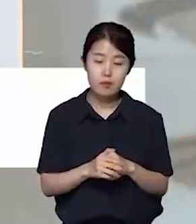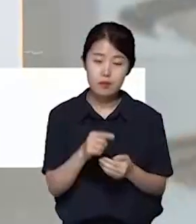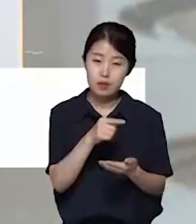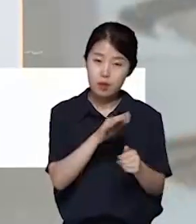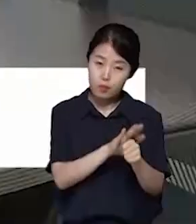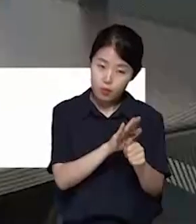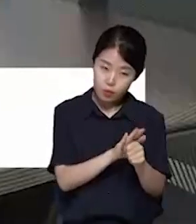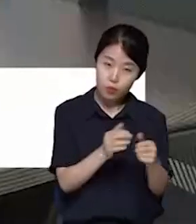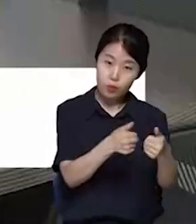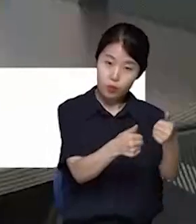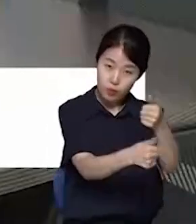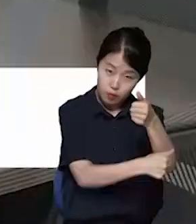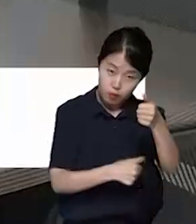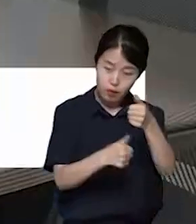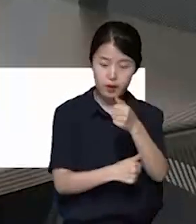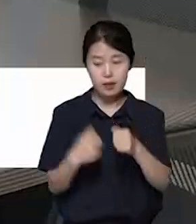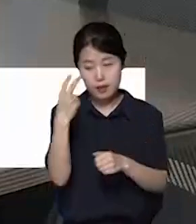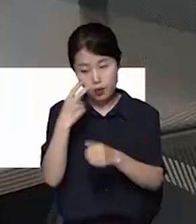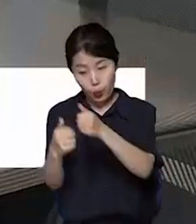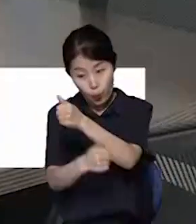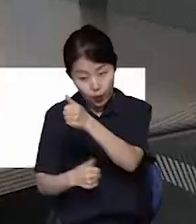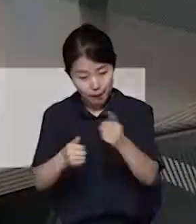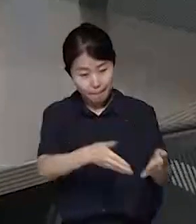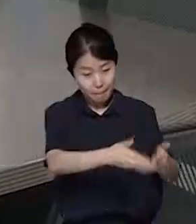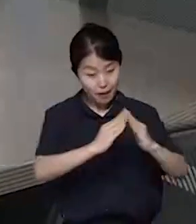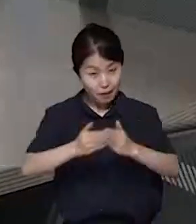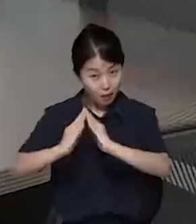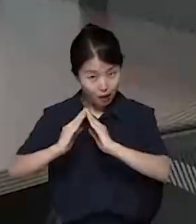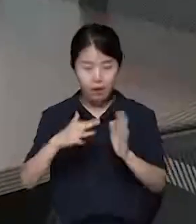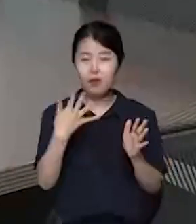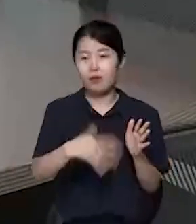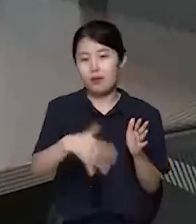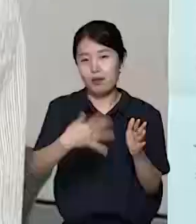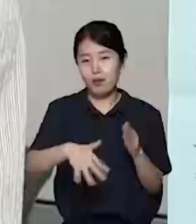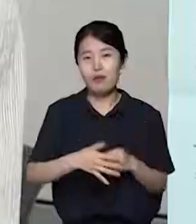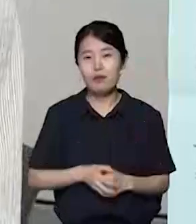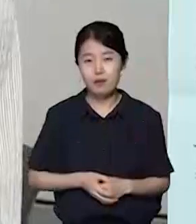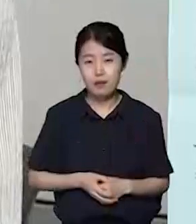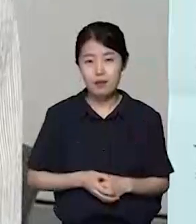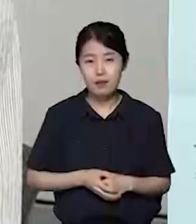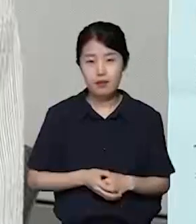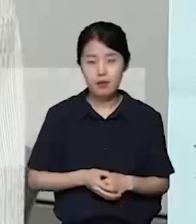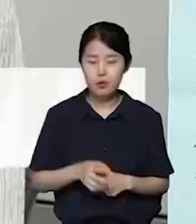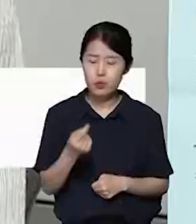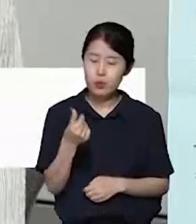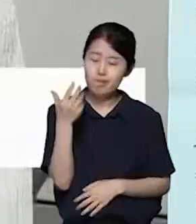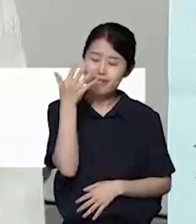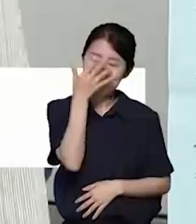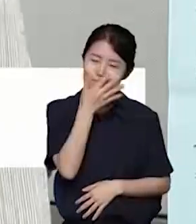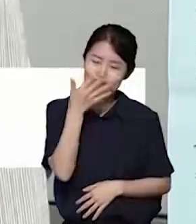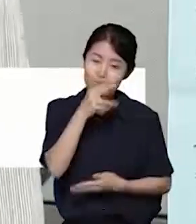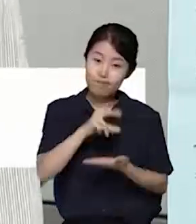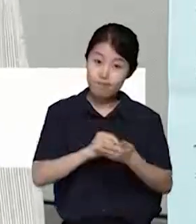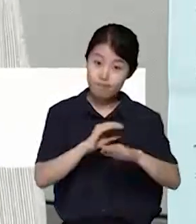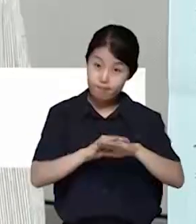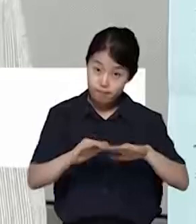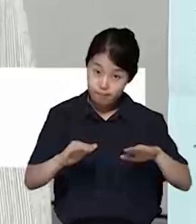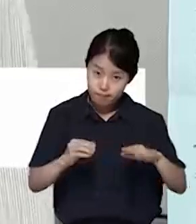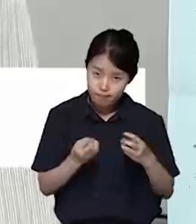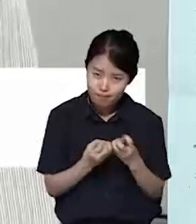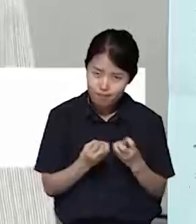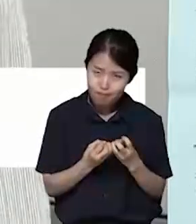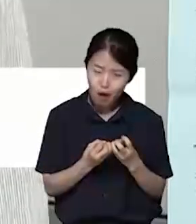보상지원위원회나 보상심의위원회도 아직 꾸려지지 않았습니다. 여러 가지 그 모호한 문제들, 그걸 처리하기 위해서 위원회